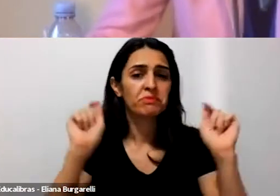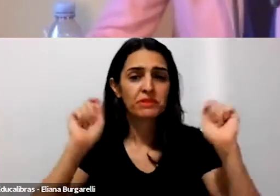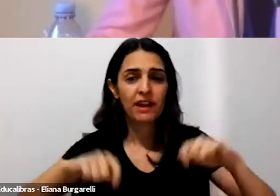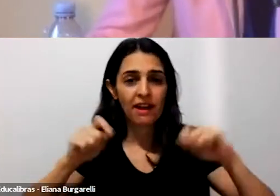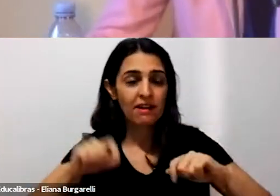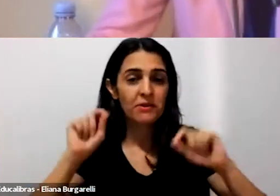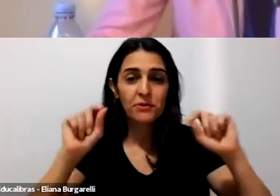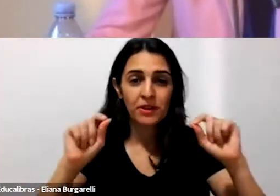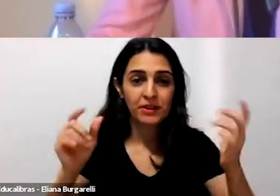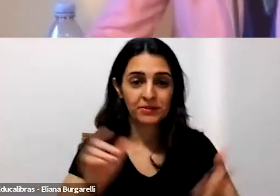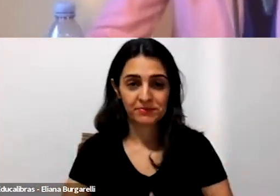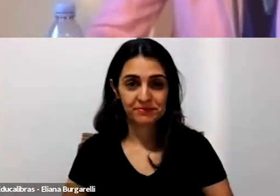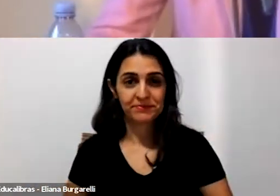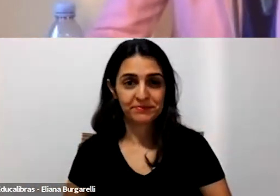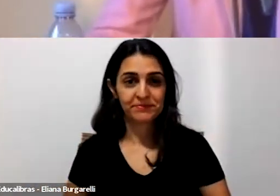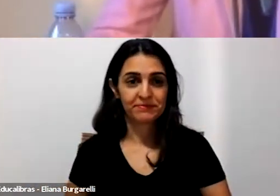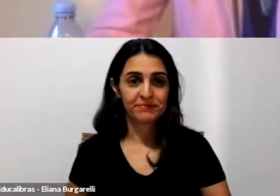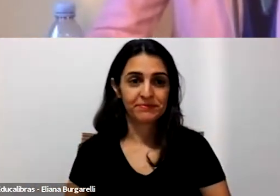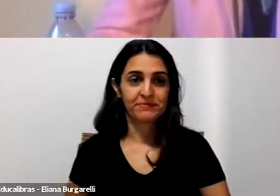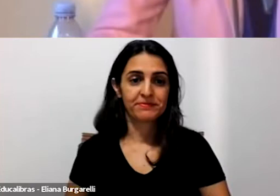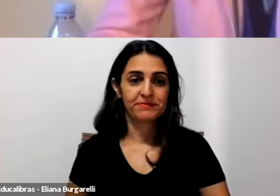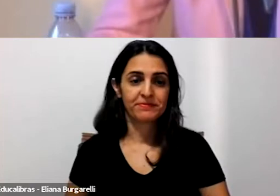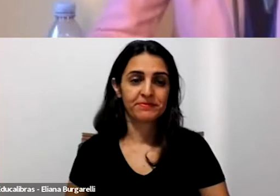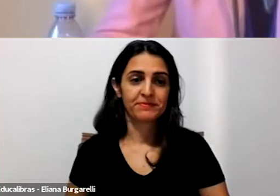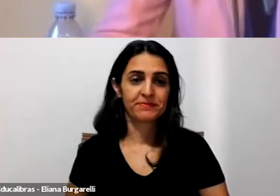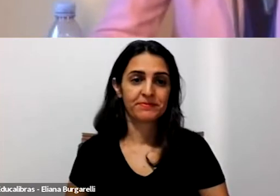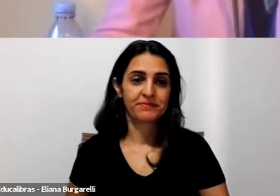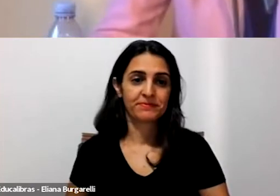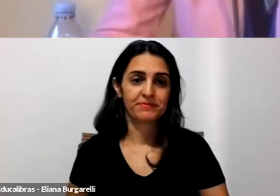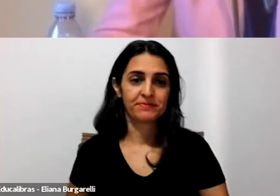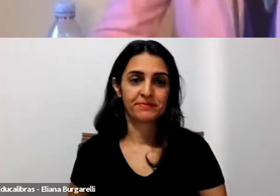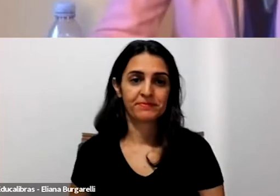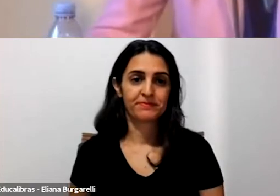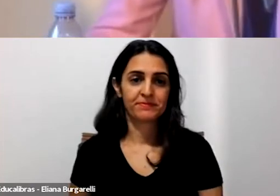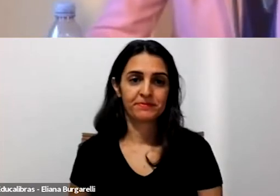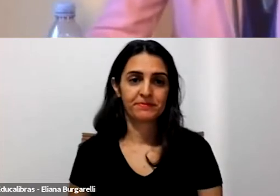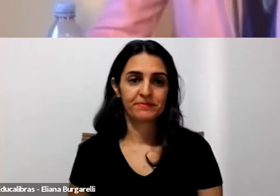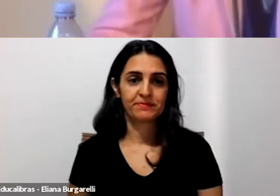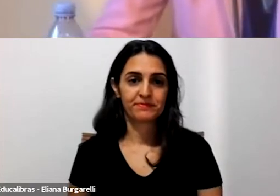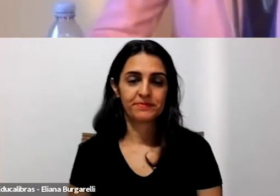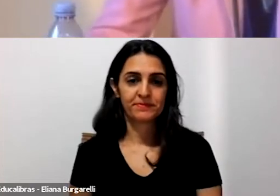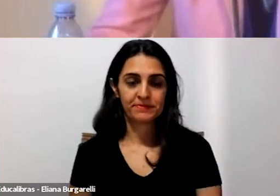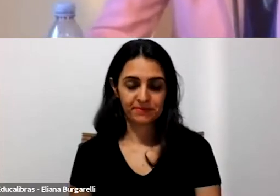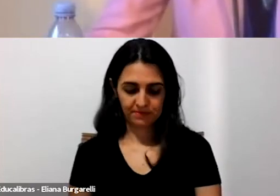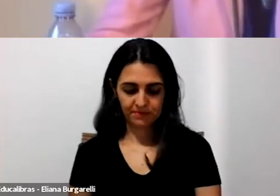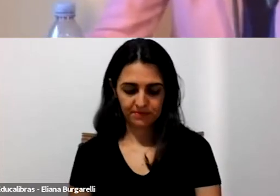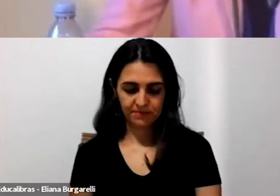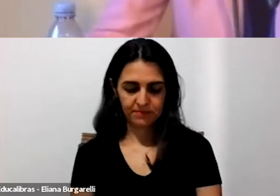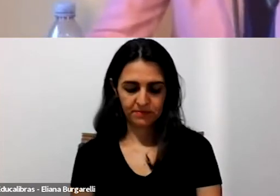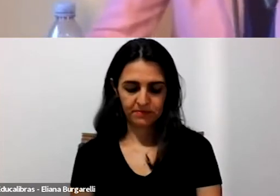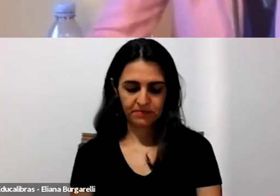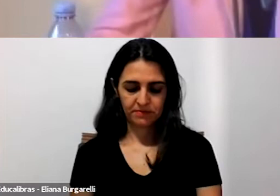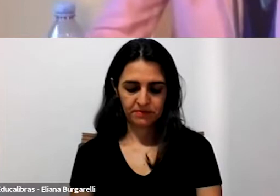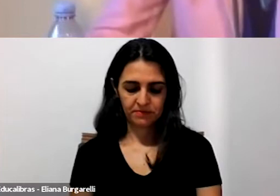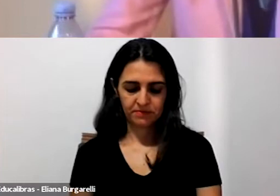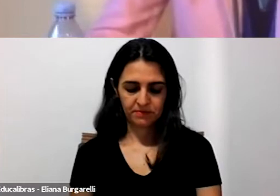exemple qu'au sommet de la Terre de Rio 92, la voix des peuples autochtones avait été prise en considération et un grand projet de coopération